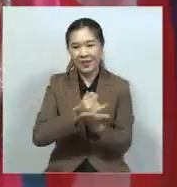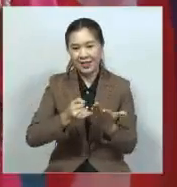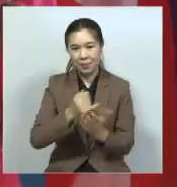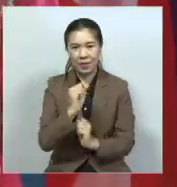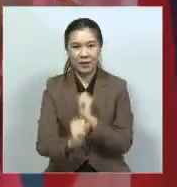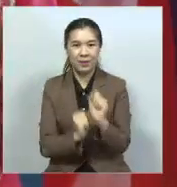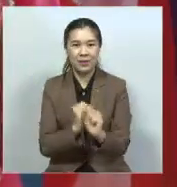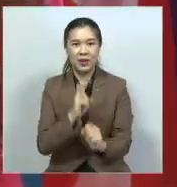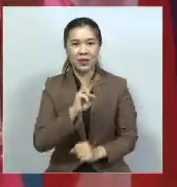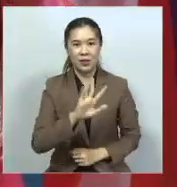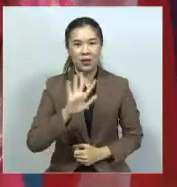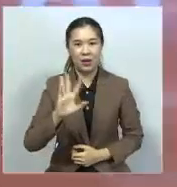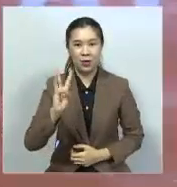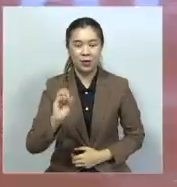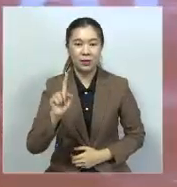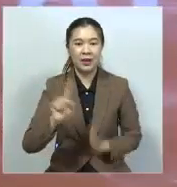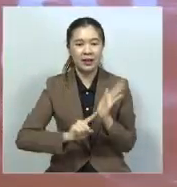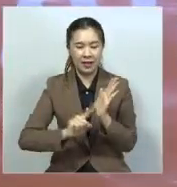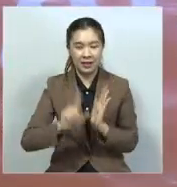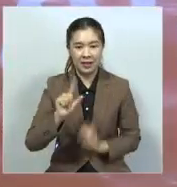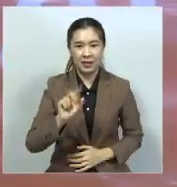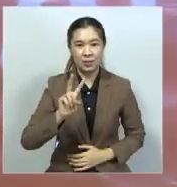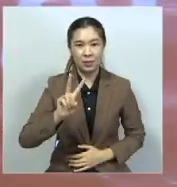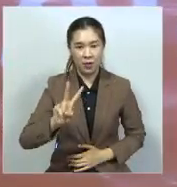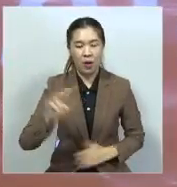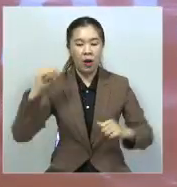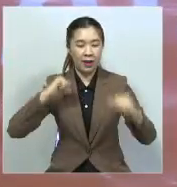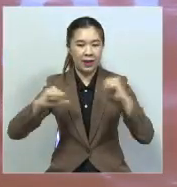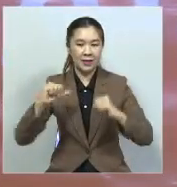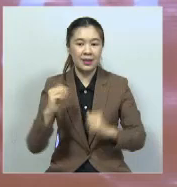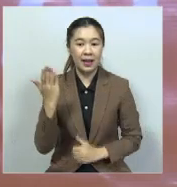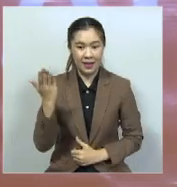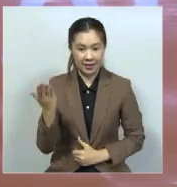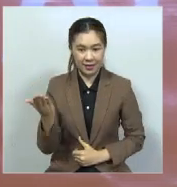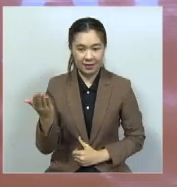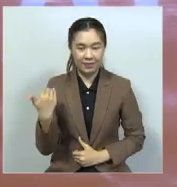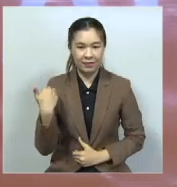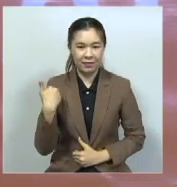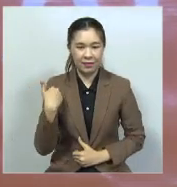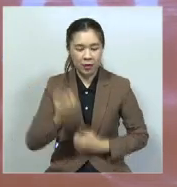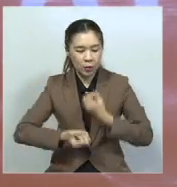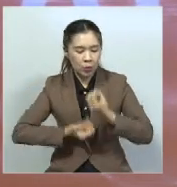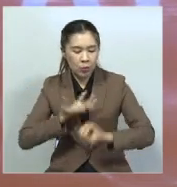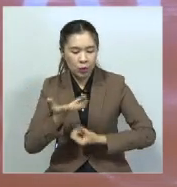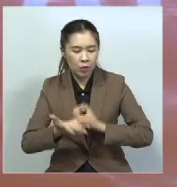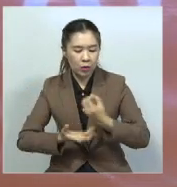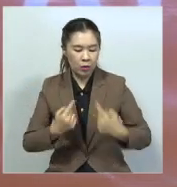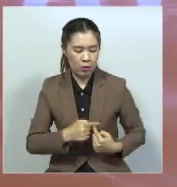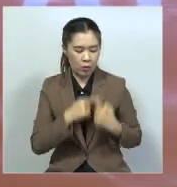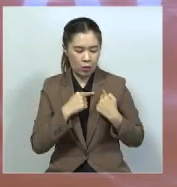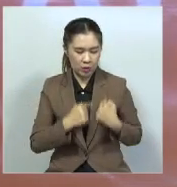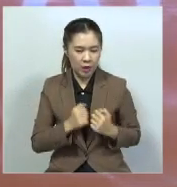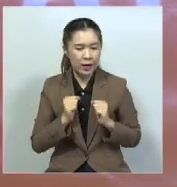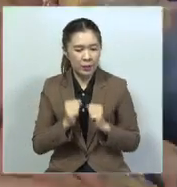ษย์ปี2561ครั้งที่22การแสดงและงานครั้งนี้นะคะจัดขึ้นเพื่อแสดงถึงศักยภาพและหัวใจ